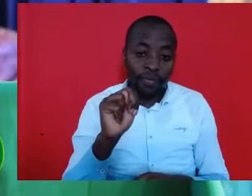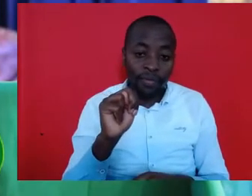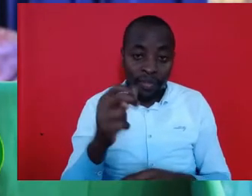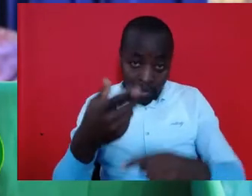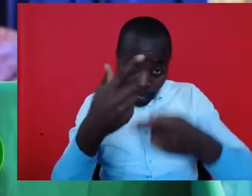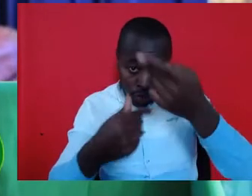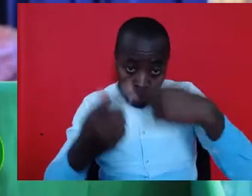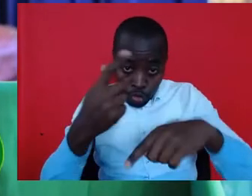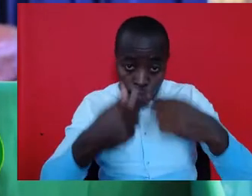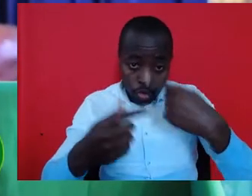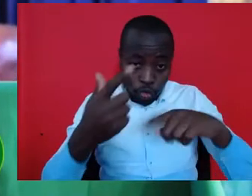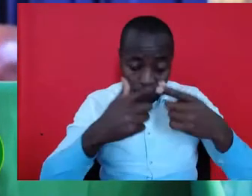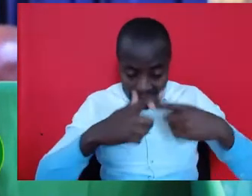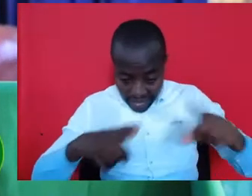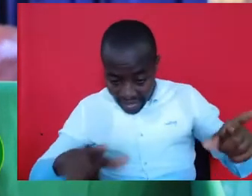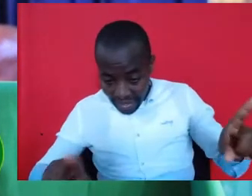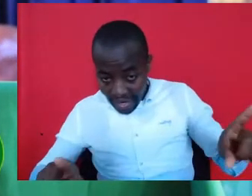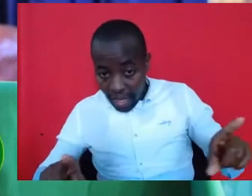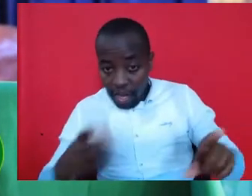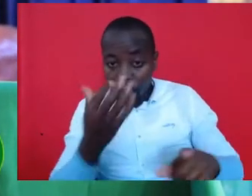nikawarudisha katika nchi ya kizazi chenu,